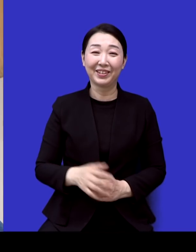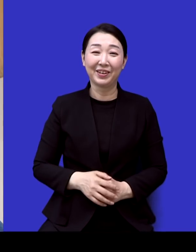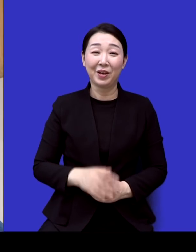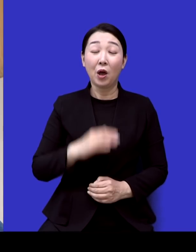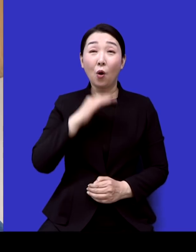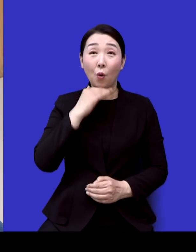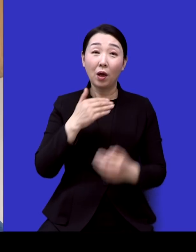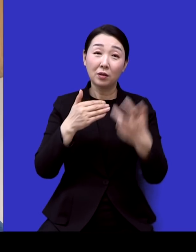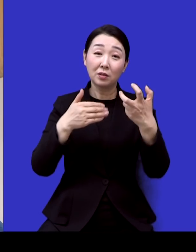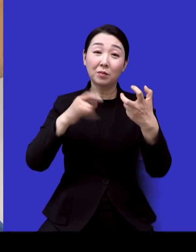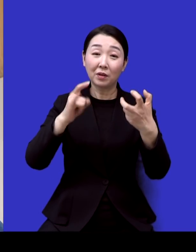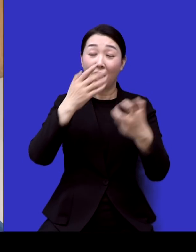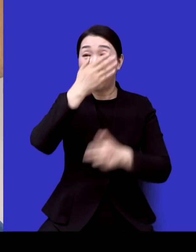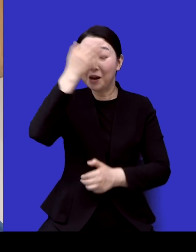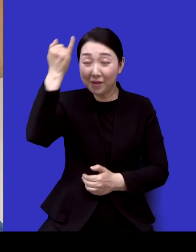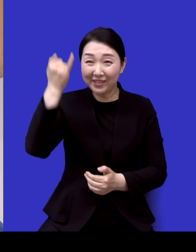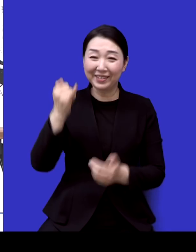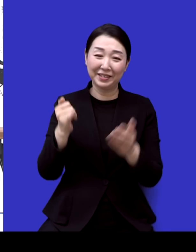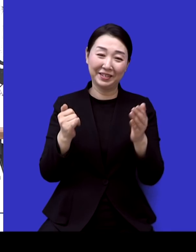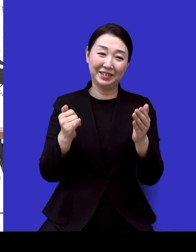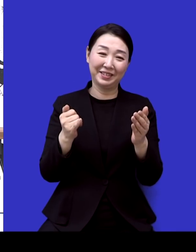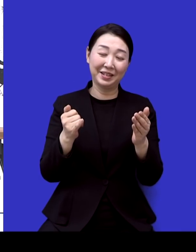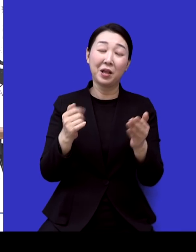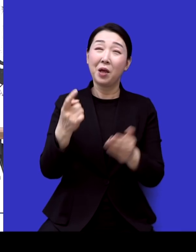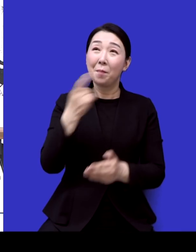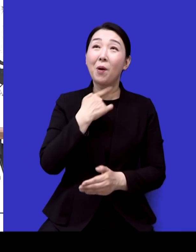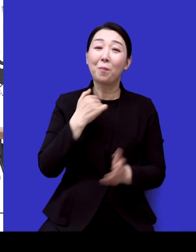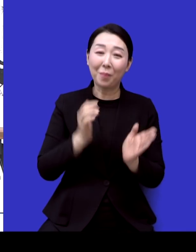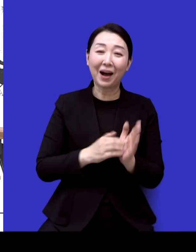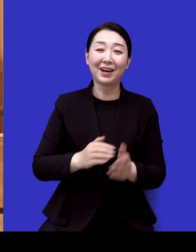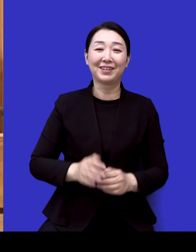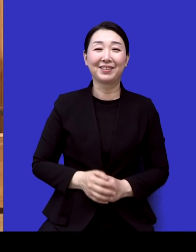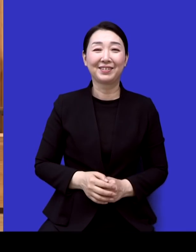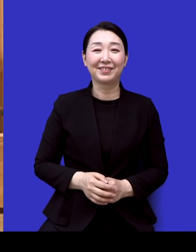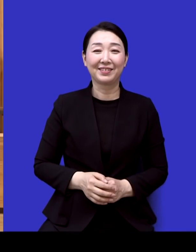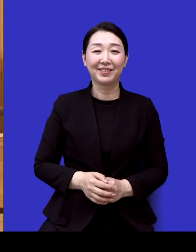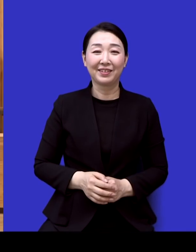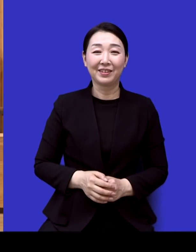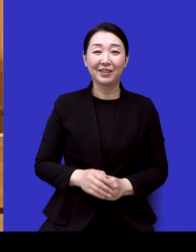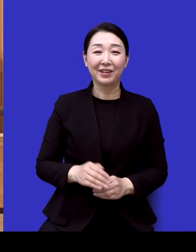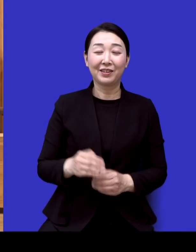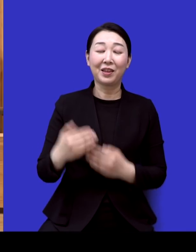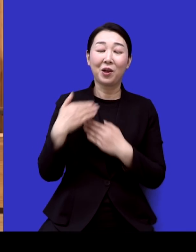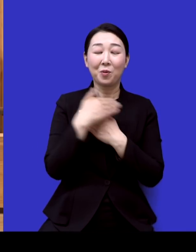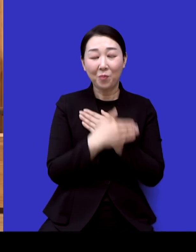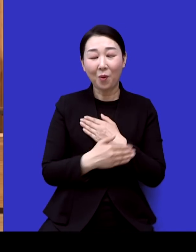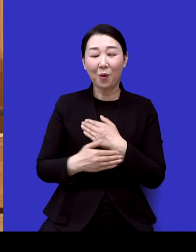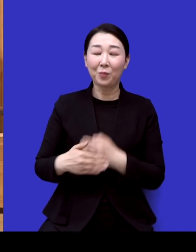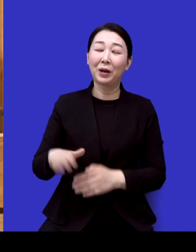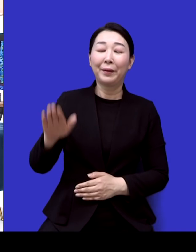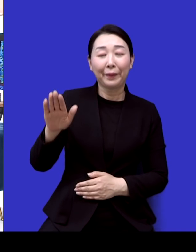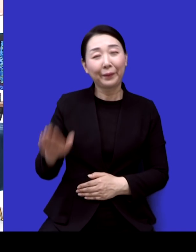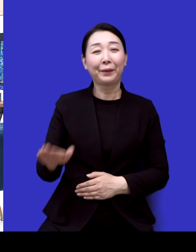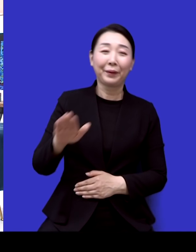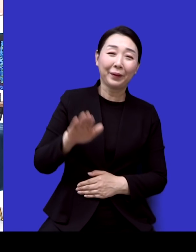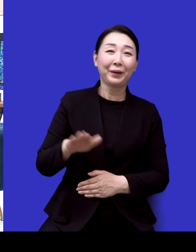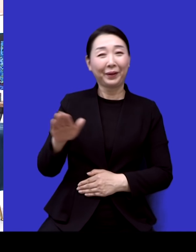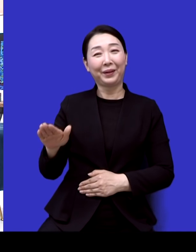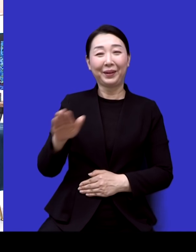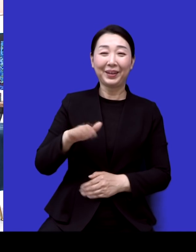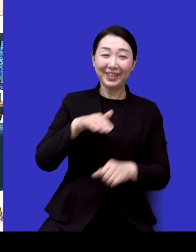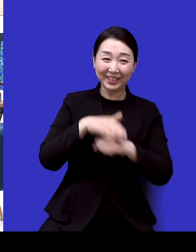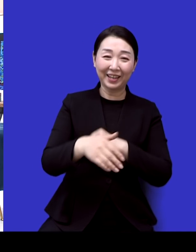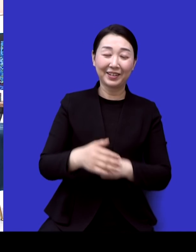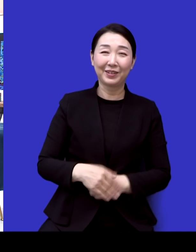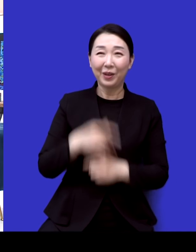70대 할머니들 사이에서 네. 배웠던 찬양을 그때 어렸을 때 보기 잘하는 게 이렇게 중요하다고. 그때 처음 부를 때 써먹었고 꼭 몸은 이렇게 되거든요. 걸어가서 이렇게 되잖아요. 눈물 흘리면서